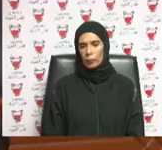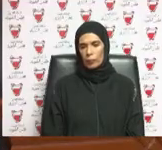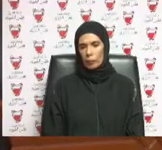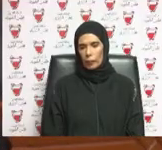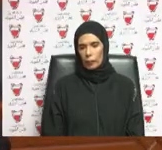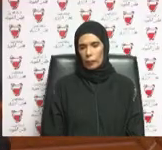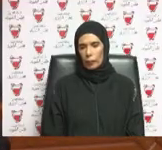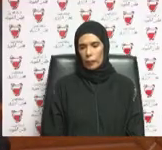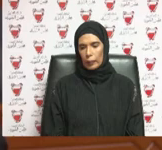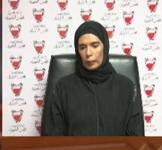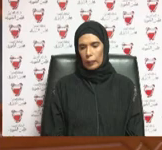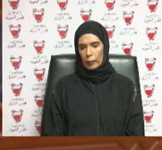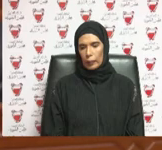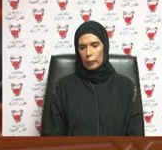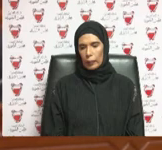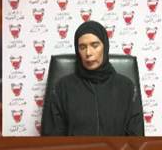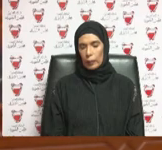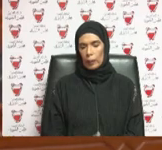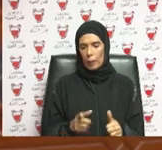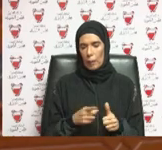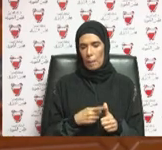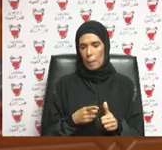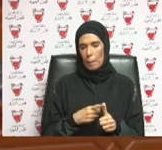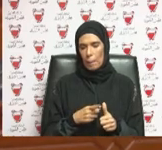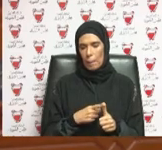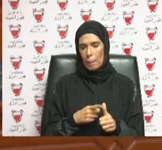شكرا سيد الرئيس. سيد الرئيس، بداية أتقدم